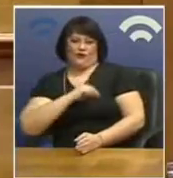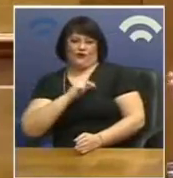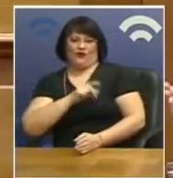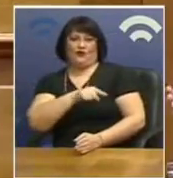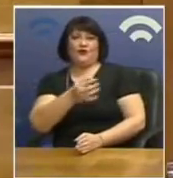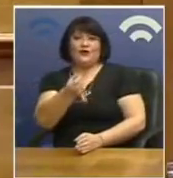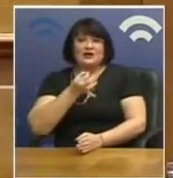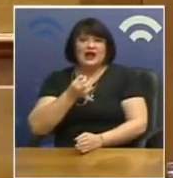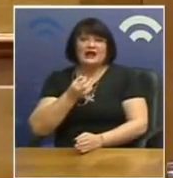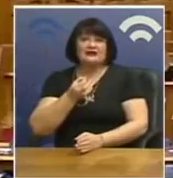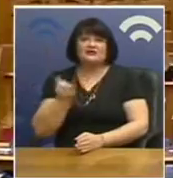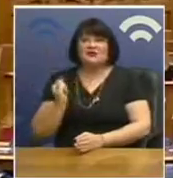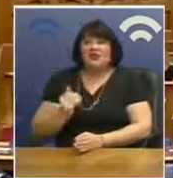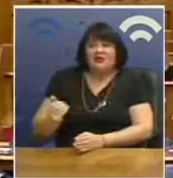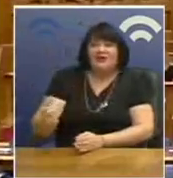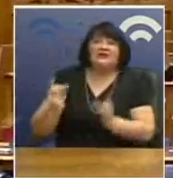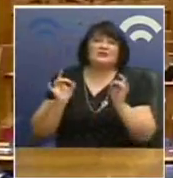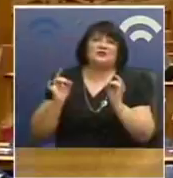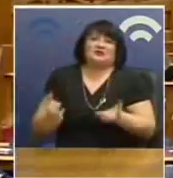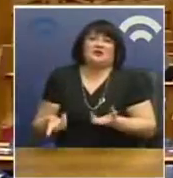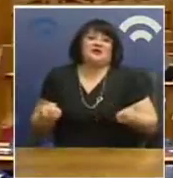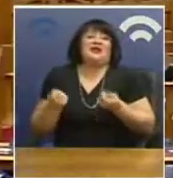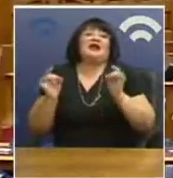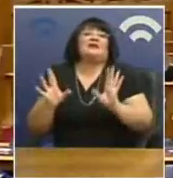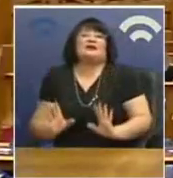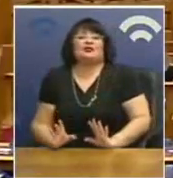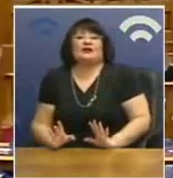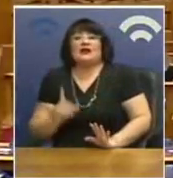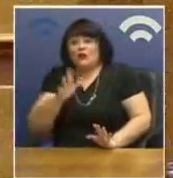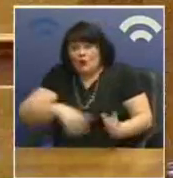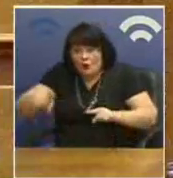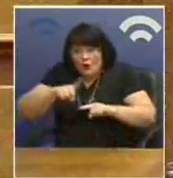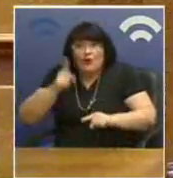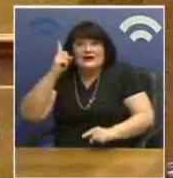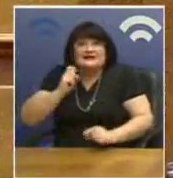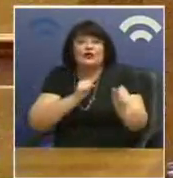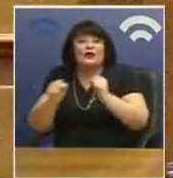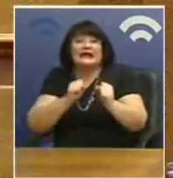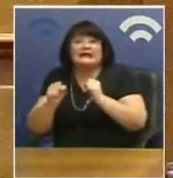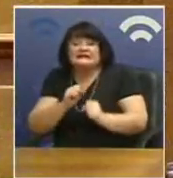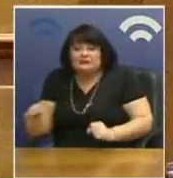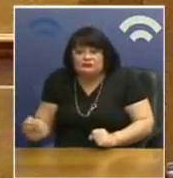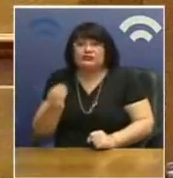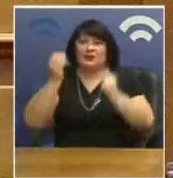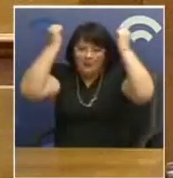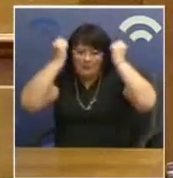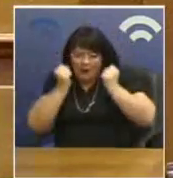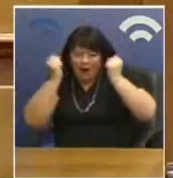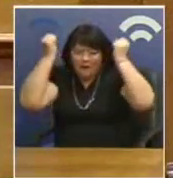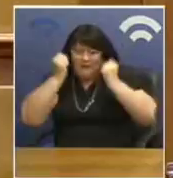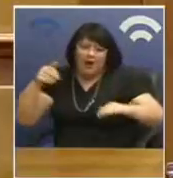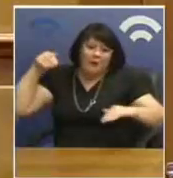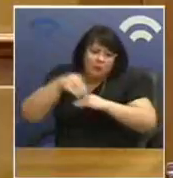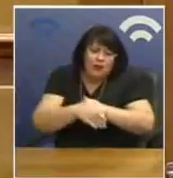το πιστεύει και κανείς Έλληνας. Διότι όλοι γνωρίζουν γιατί η χώρα μπήκε σε κρίση. Όλοι γνωρίζουν γιατί χρεοκοπήσαμε. Όλοι